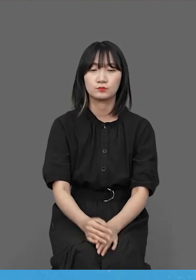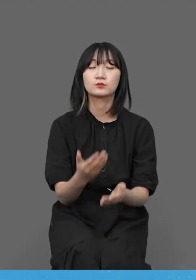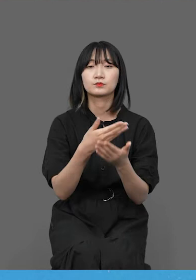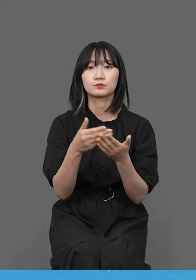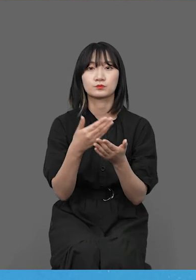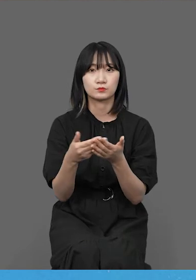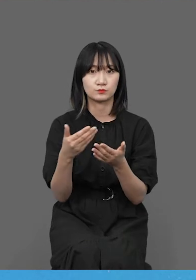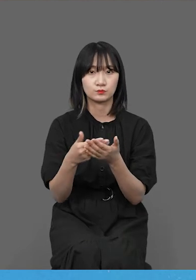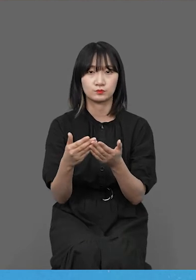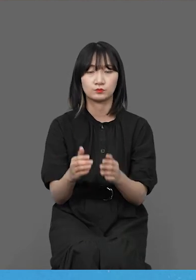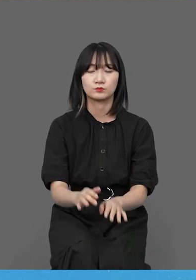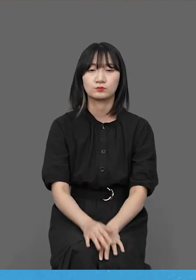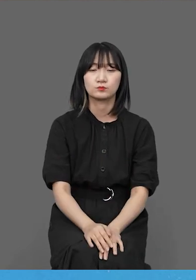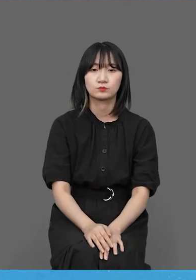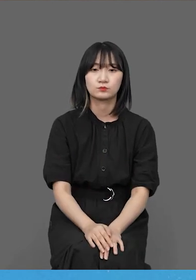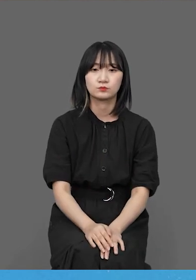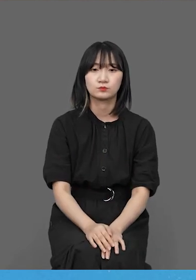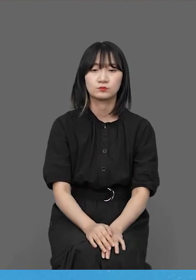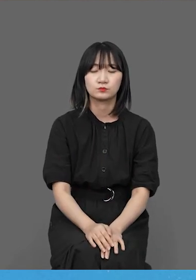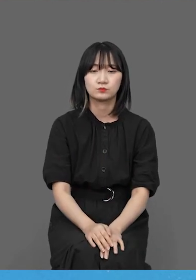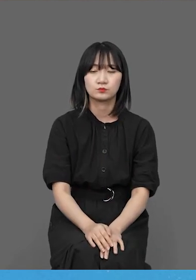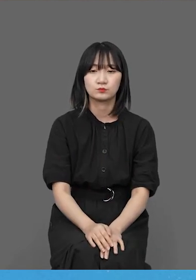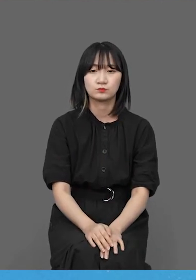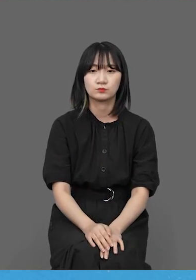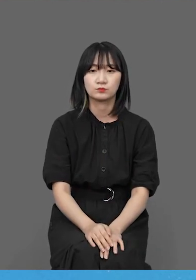그려서 보여드리고